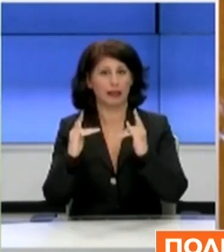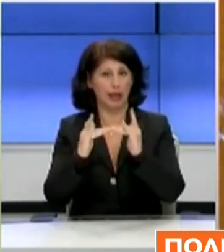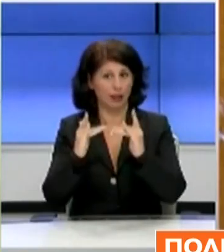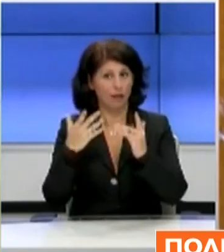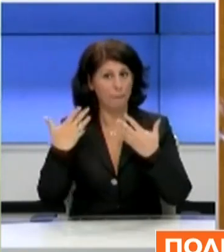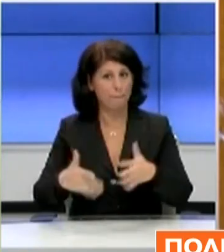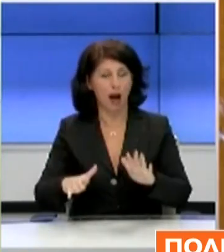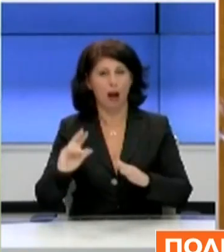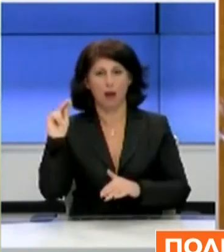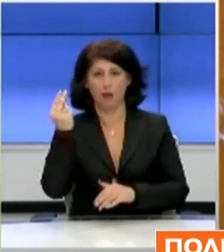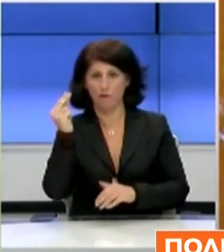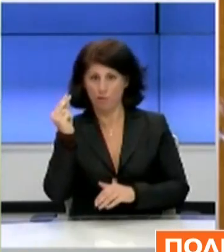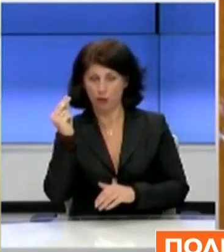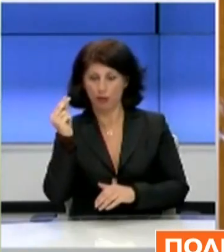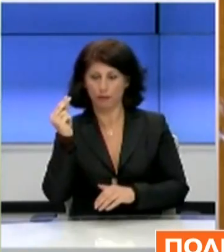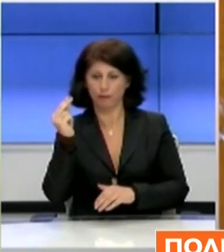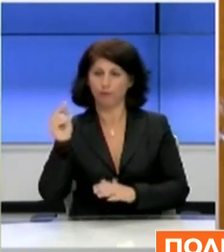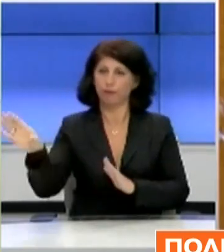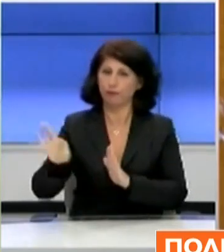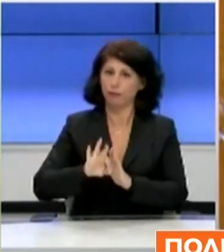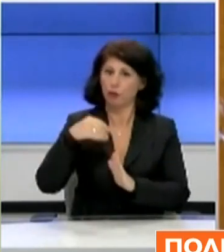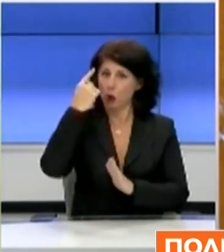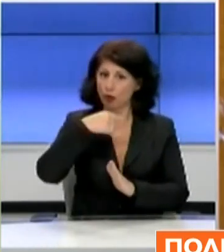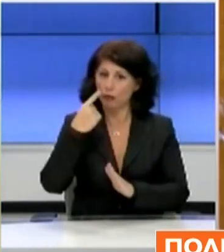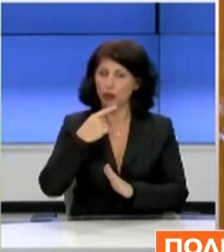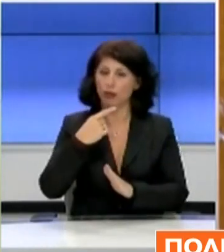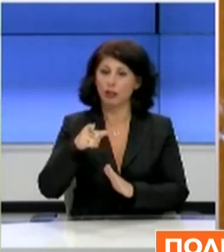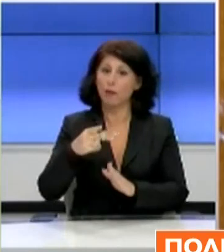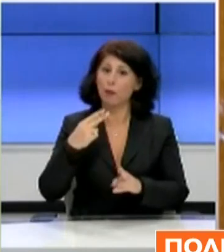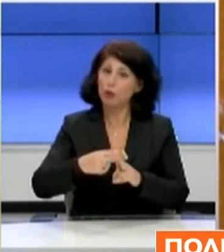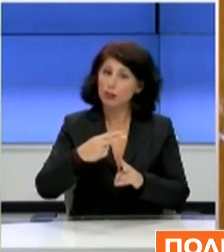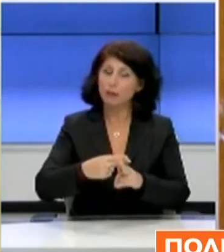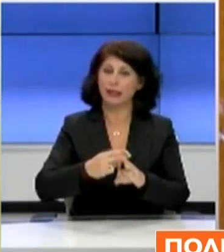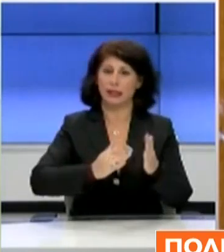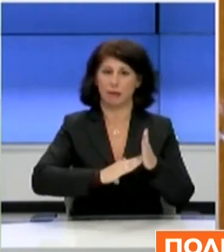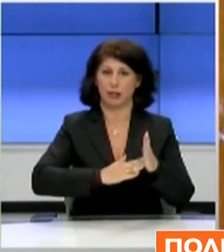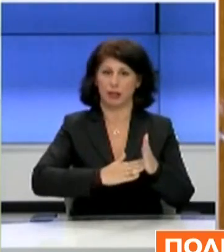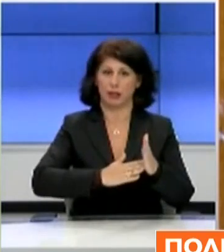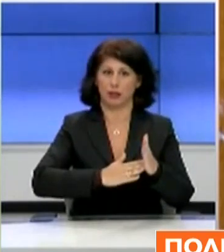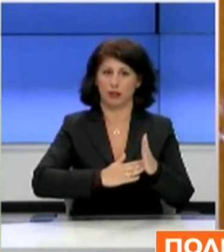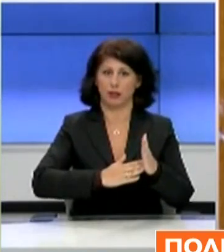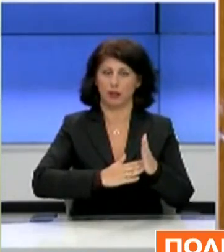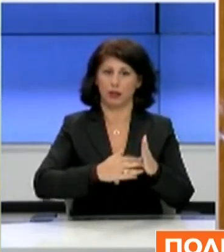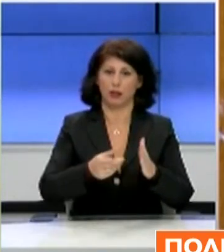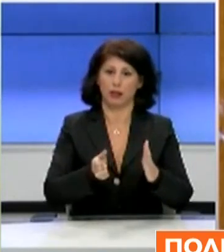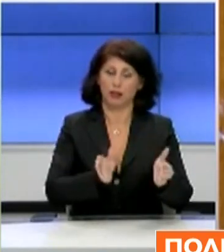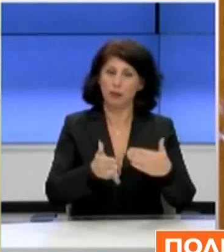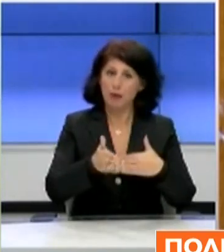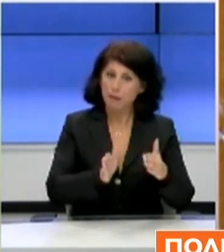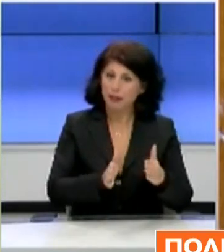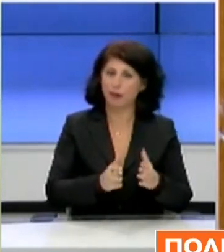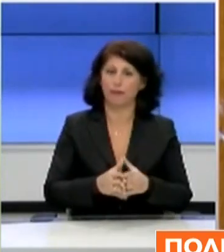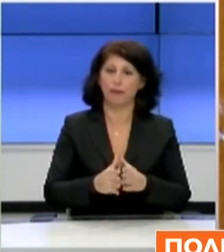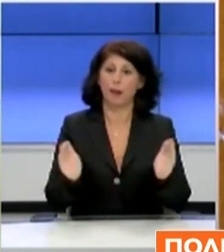Βουλή, φέρνετε προσωπικό και μάλιστα από κρίσιμες υπηρεσίες, αναισθησιολογικά